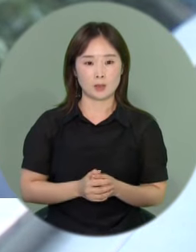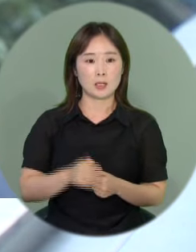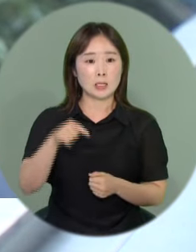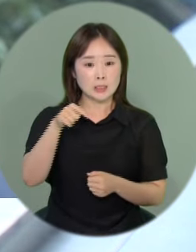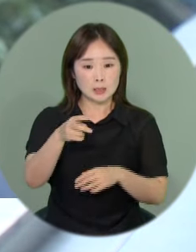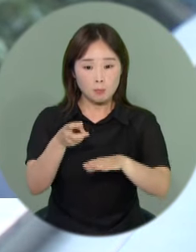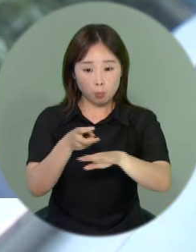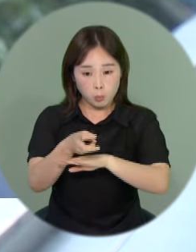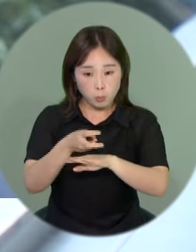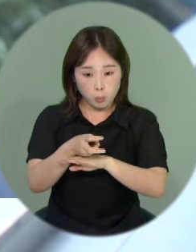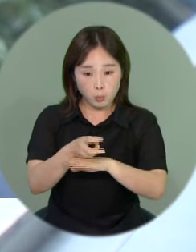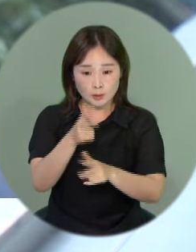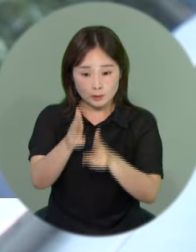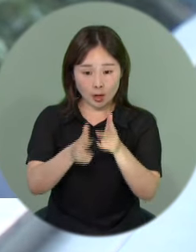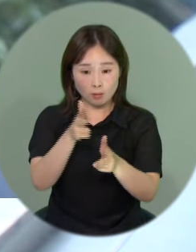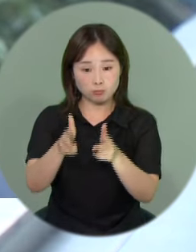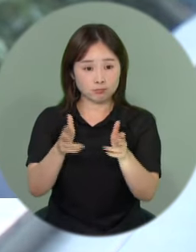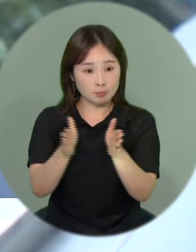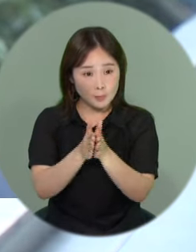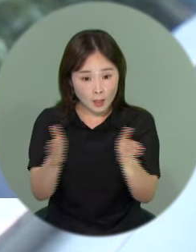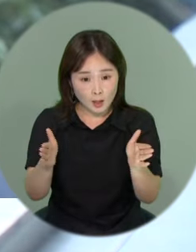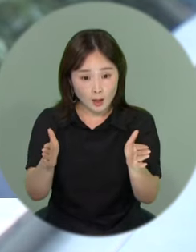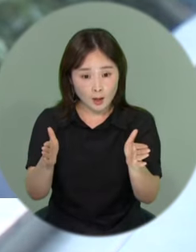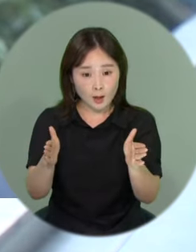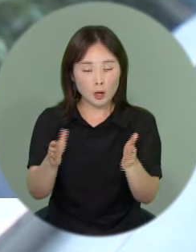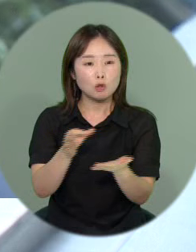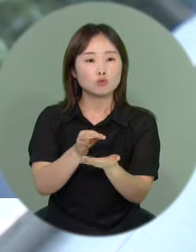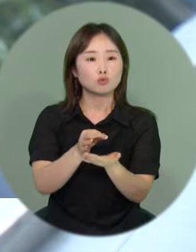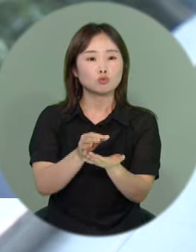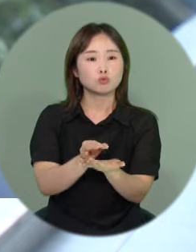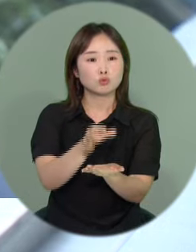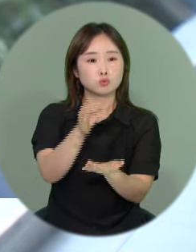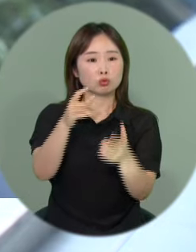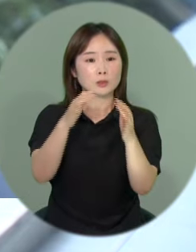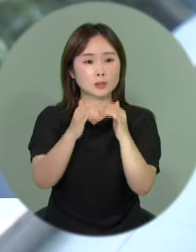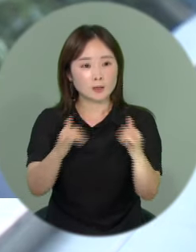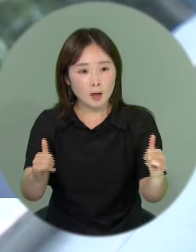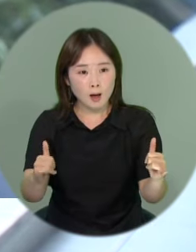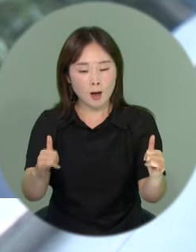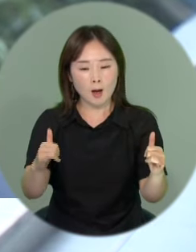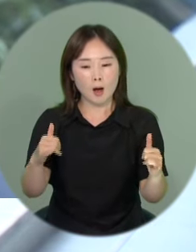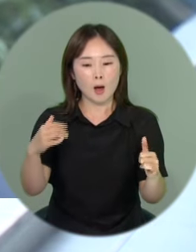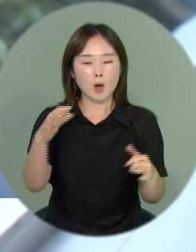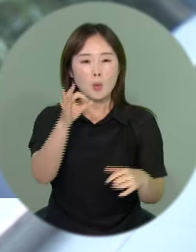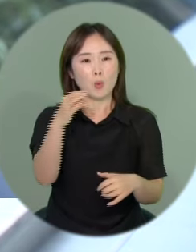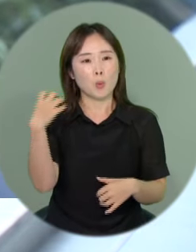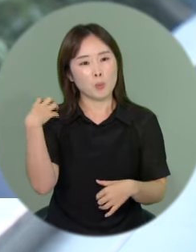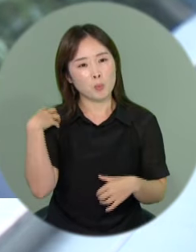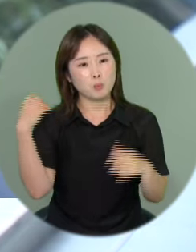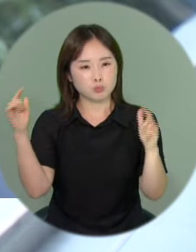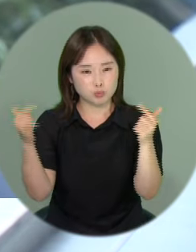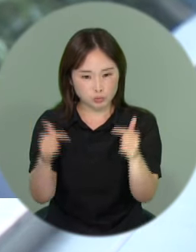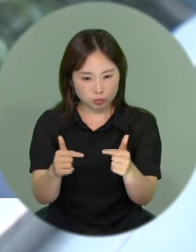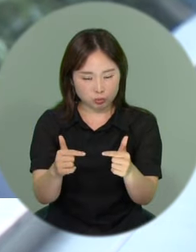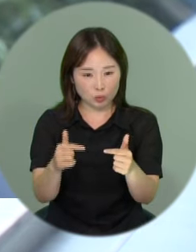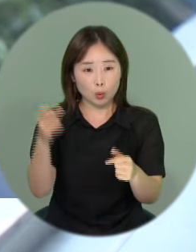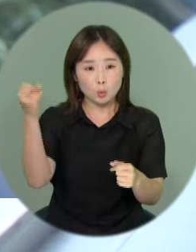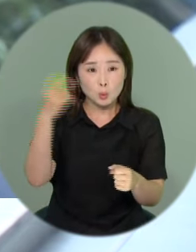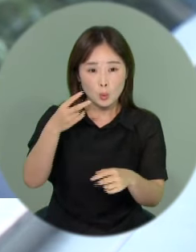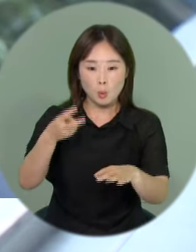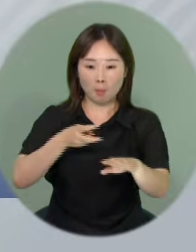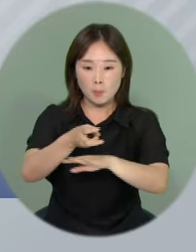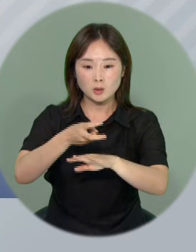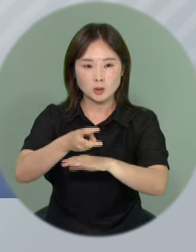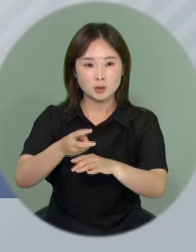시행하고 나니까 우리 국민들이 버스 요금 부담 경감 그리고 대중교통 활성화에 크게 도움이